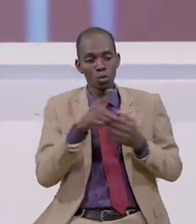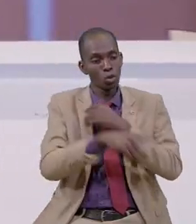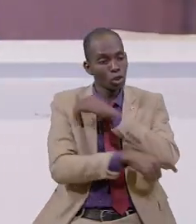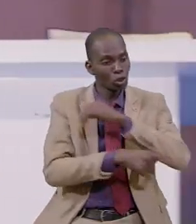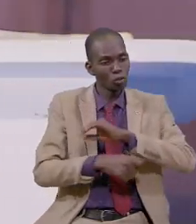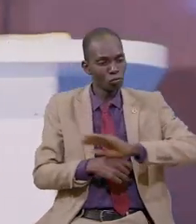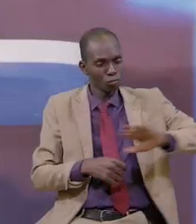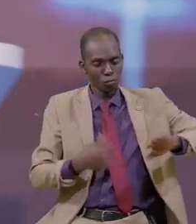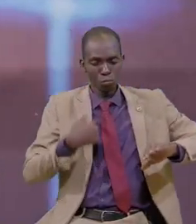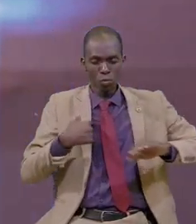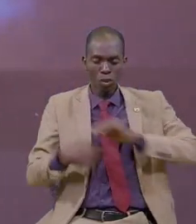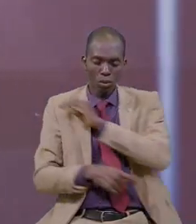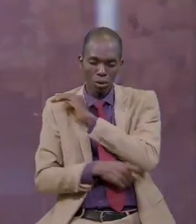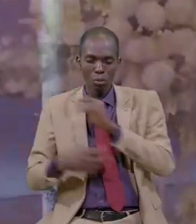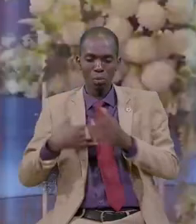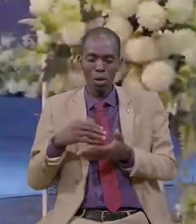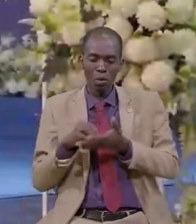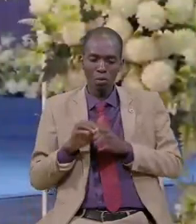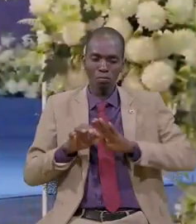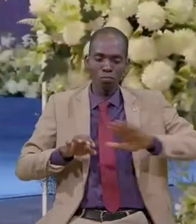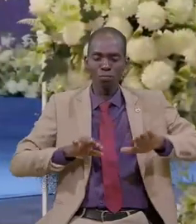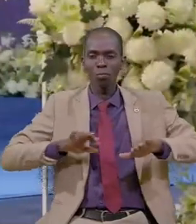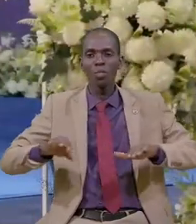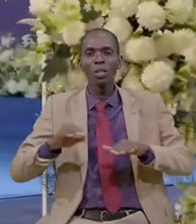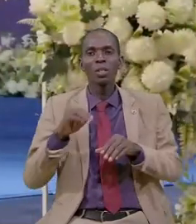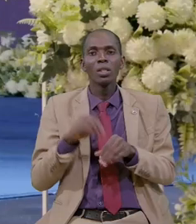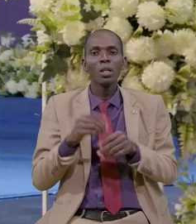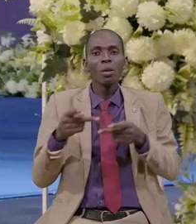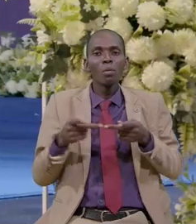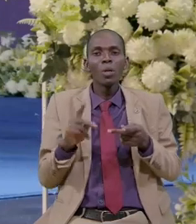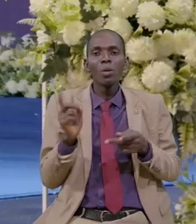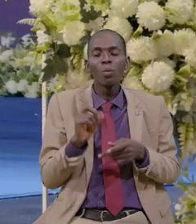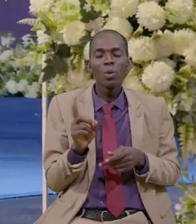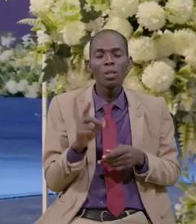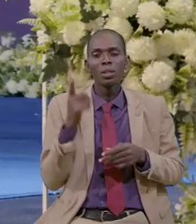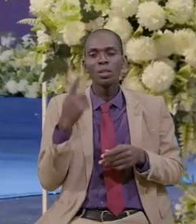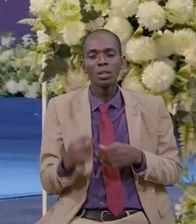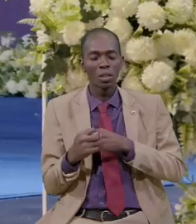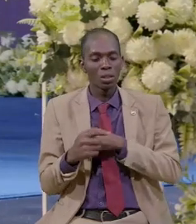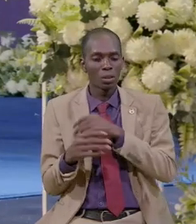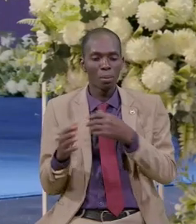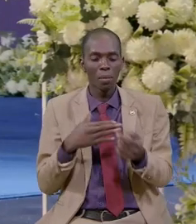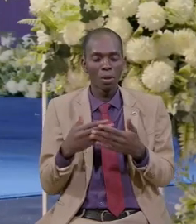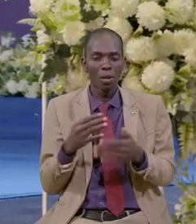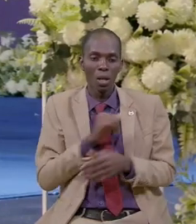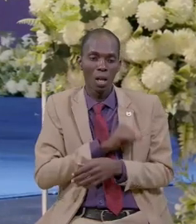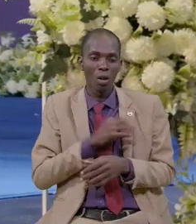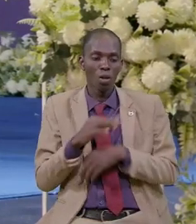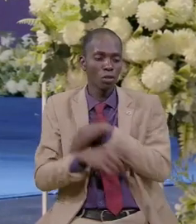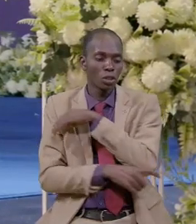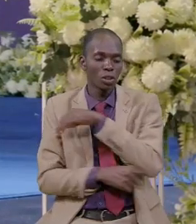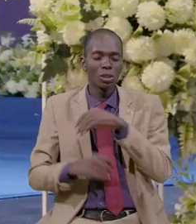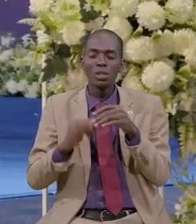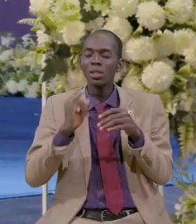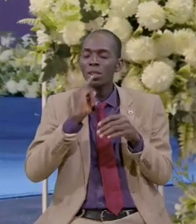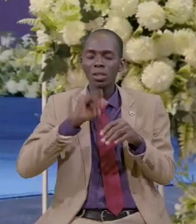Une Église où le vol est déjà établi du haut vers le bas. Ça,